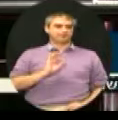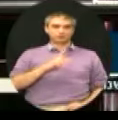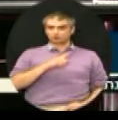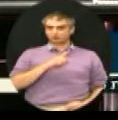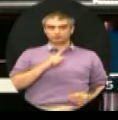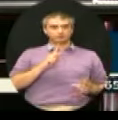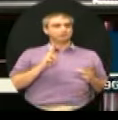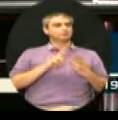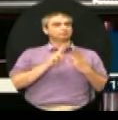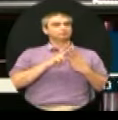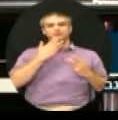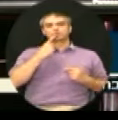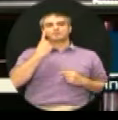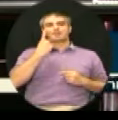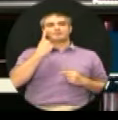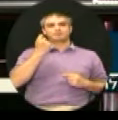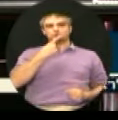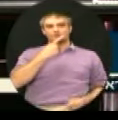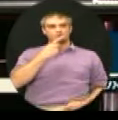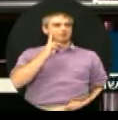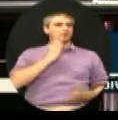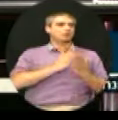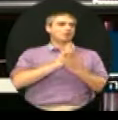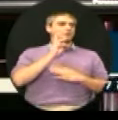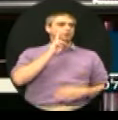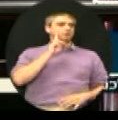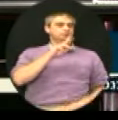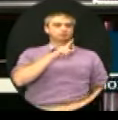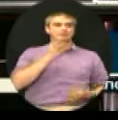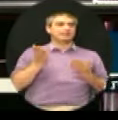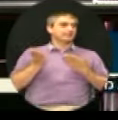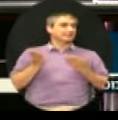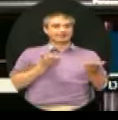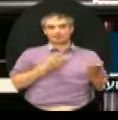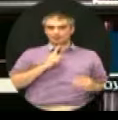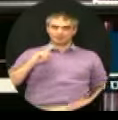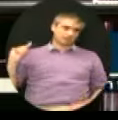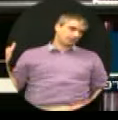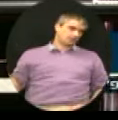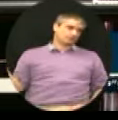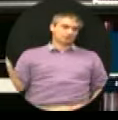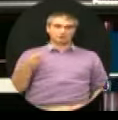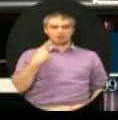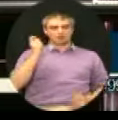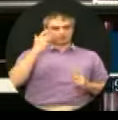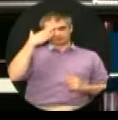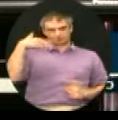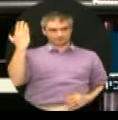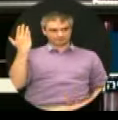פרלמנט ירושלמי שנפגש אחת לשבוע בימי שישי, ירח למעשה את כל המי